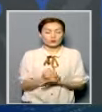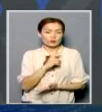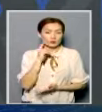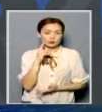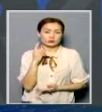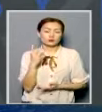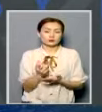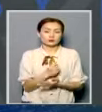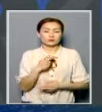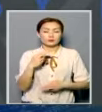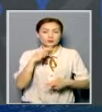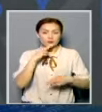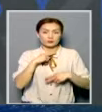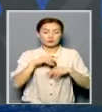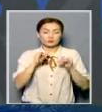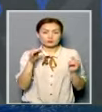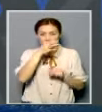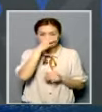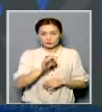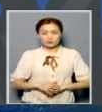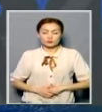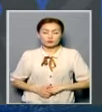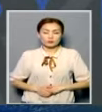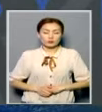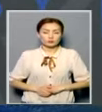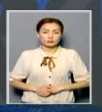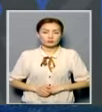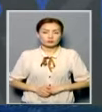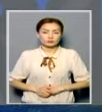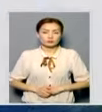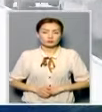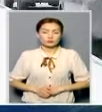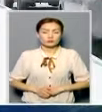молодежь, наше поколение были талантливыми и нравственными.